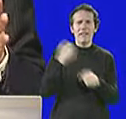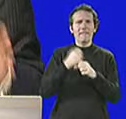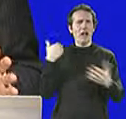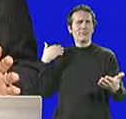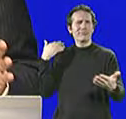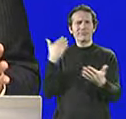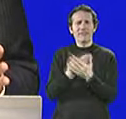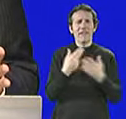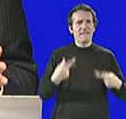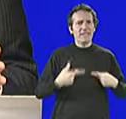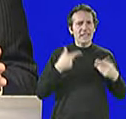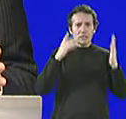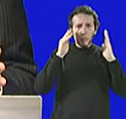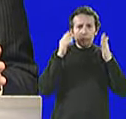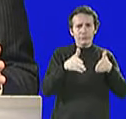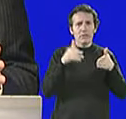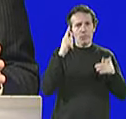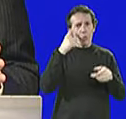son entreprise,